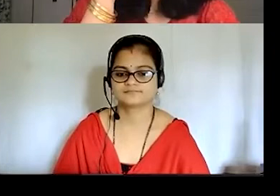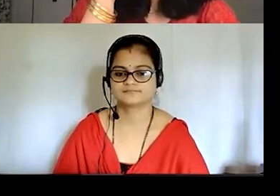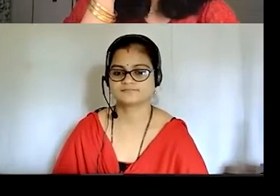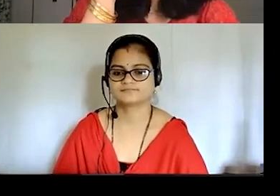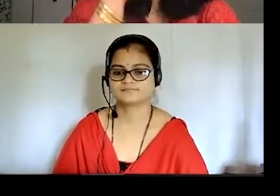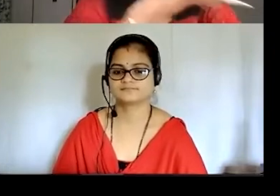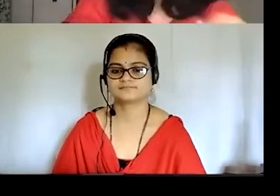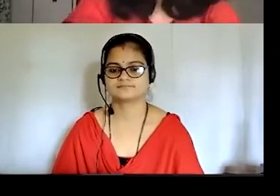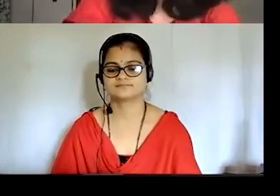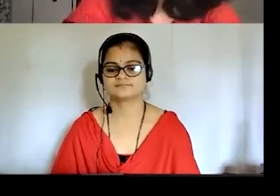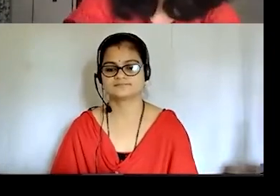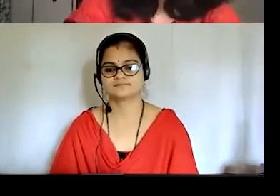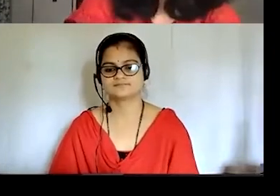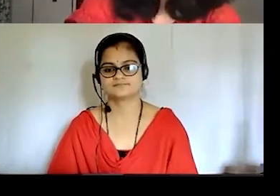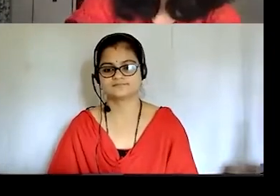लाज